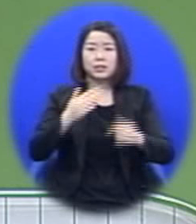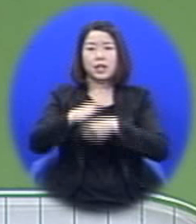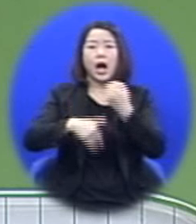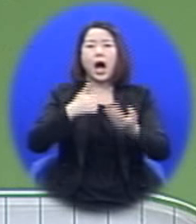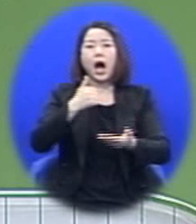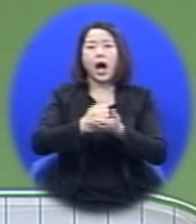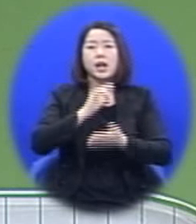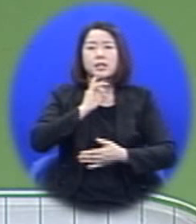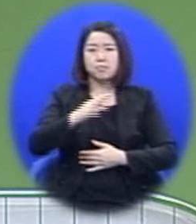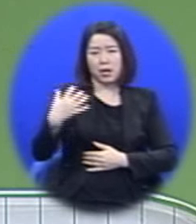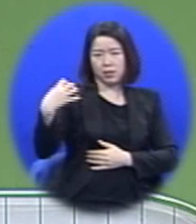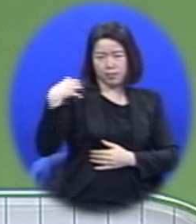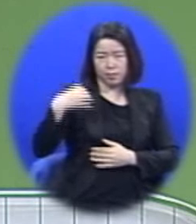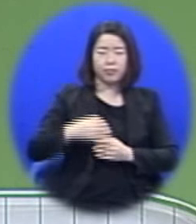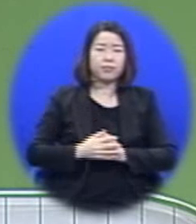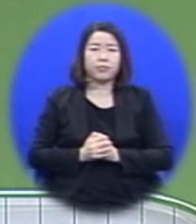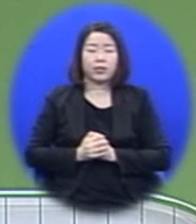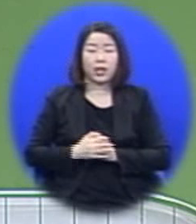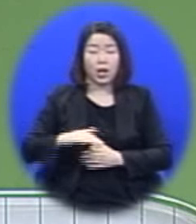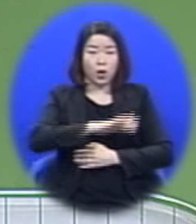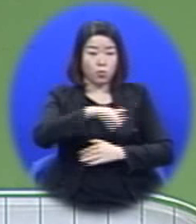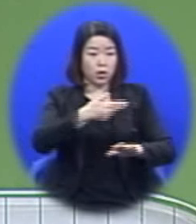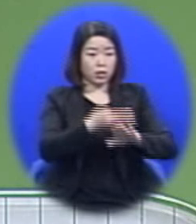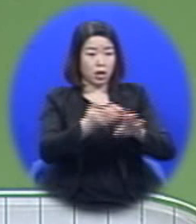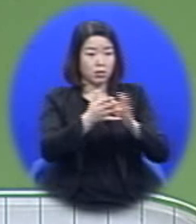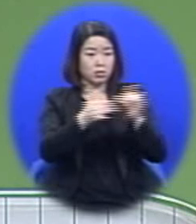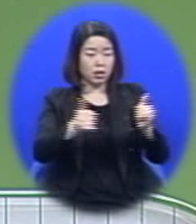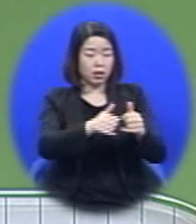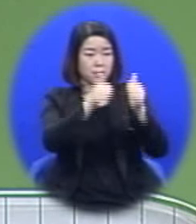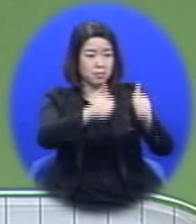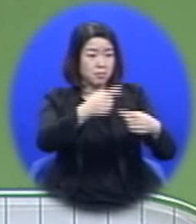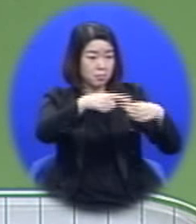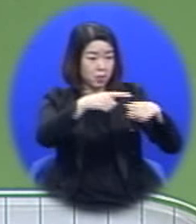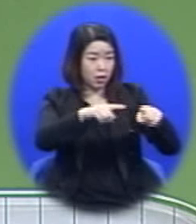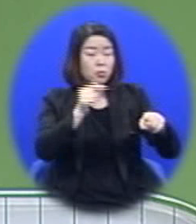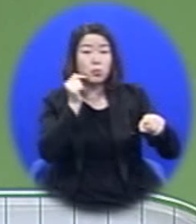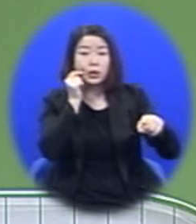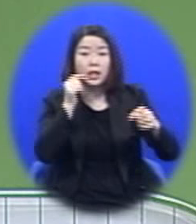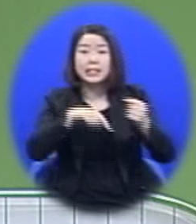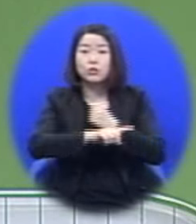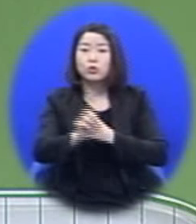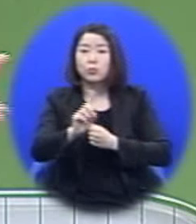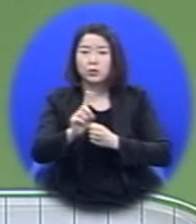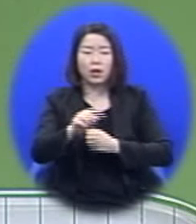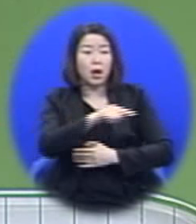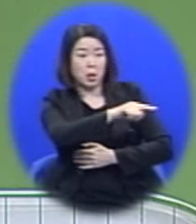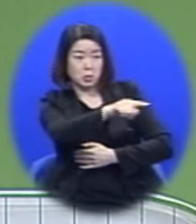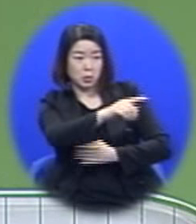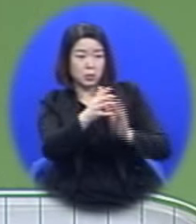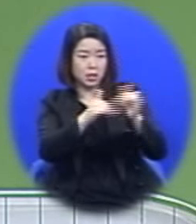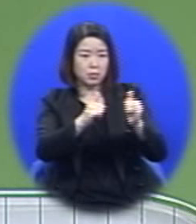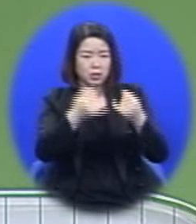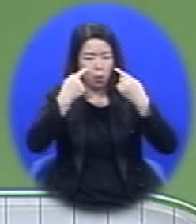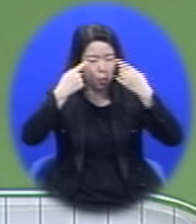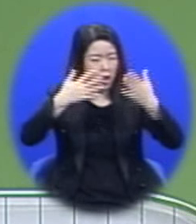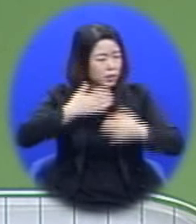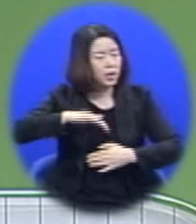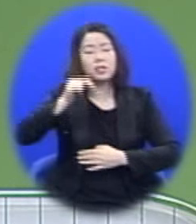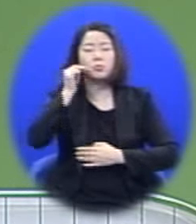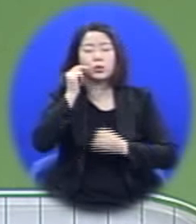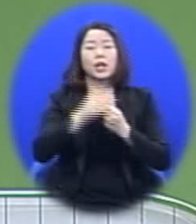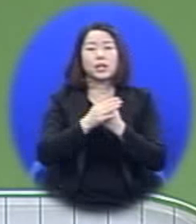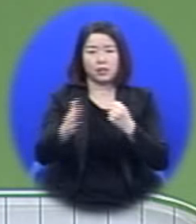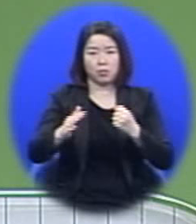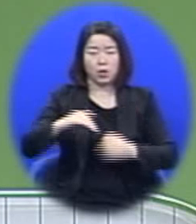일입니다. 우리가 남을 판단하지 못하는 이유는 우리가 정확하게 알 수가 없기 때문입니다.